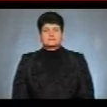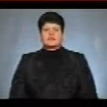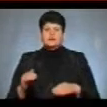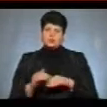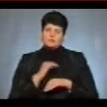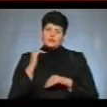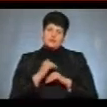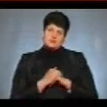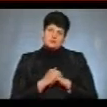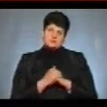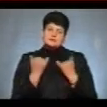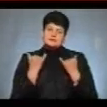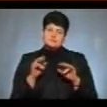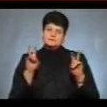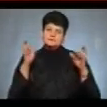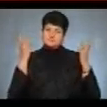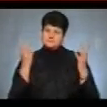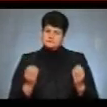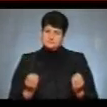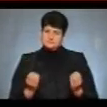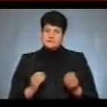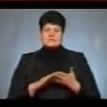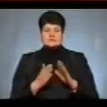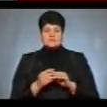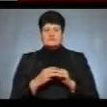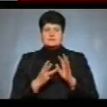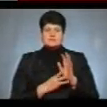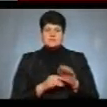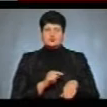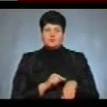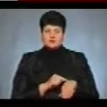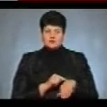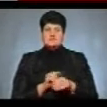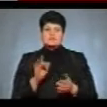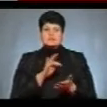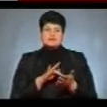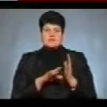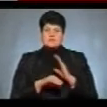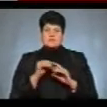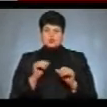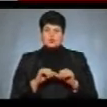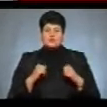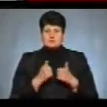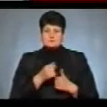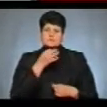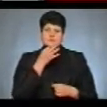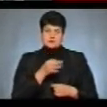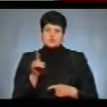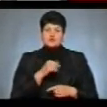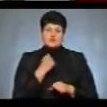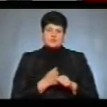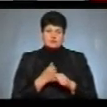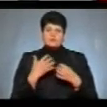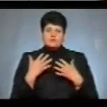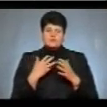Доброго вечора. В ефірі «Тема дня». Станом на 18 годину в Центральній виборчій комісії повідомили, що опрацьовано